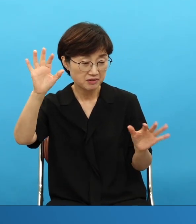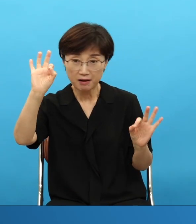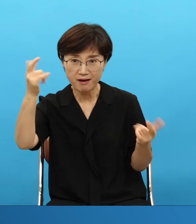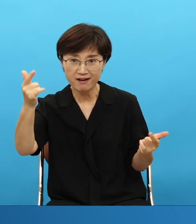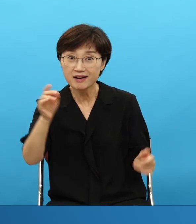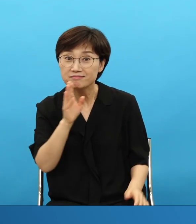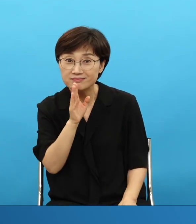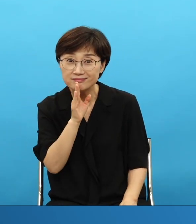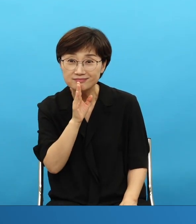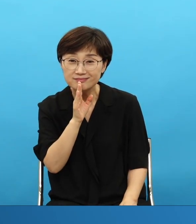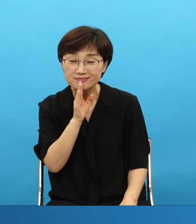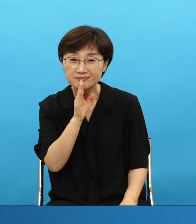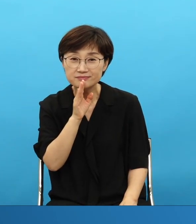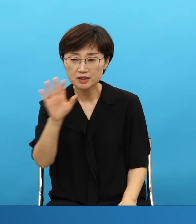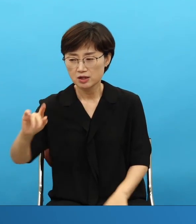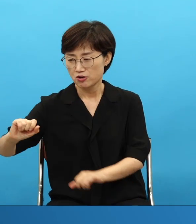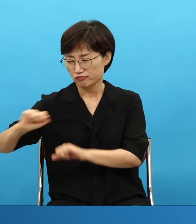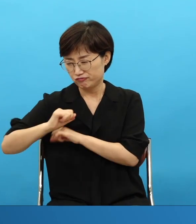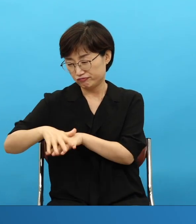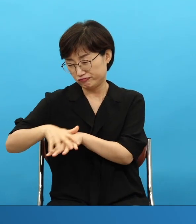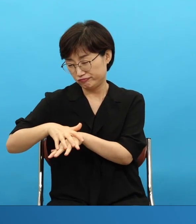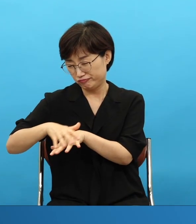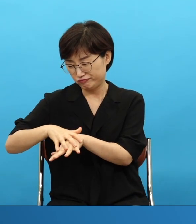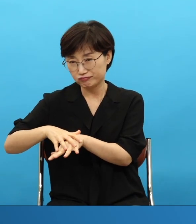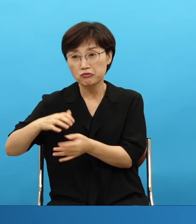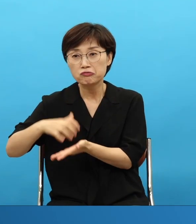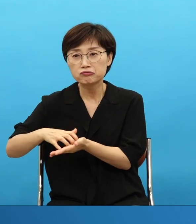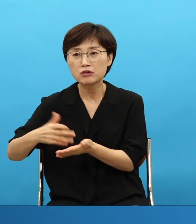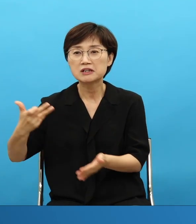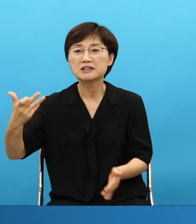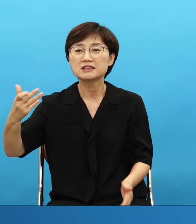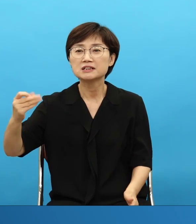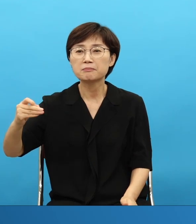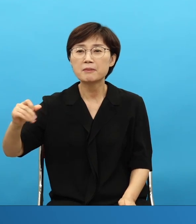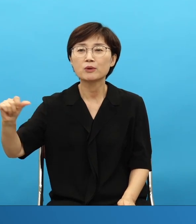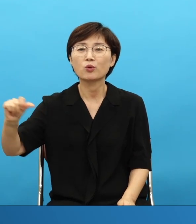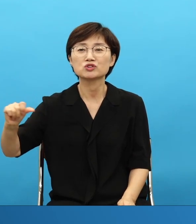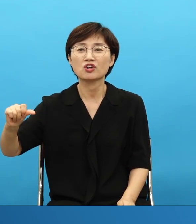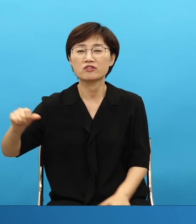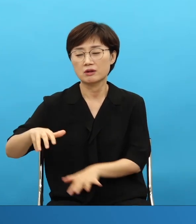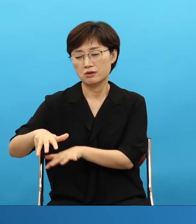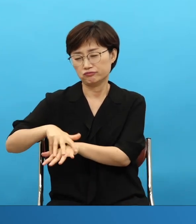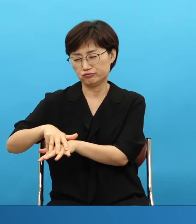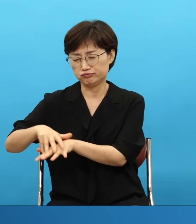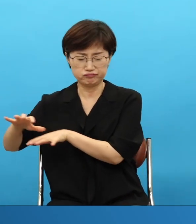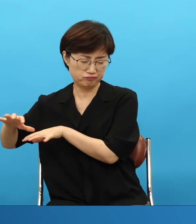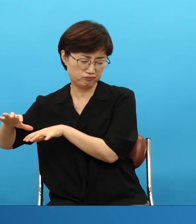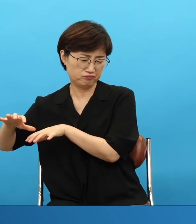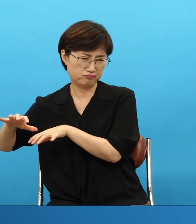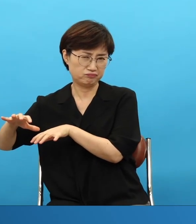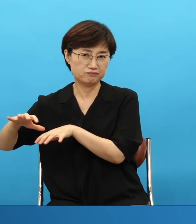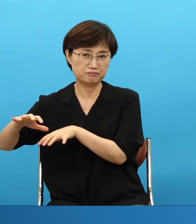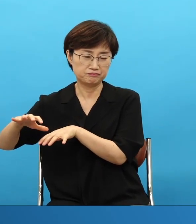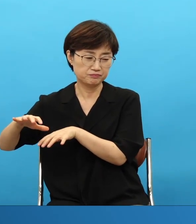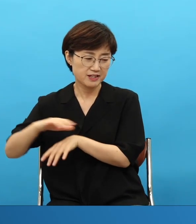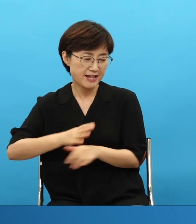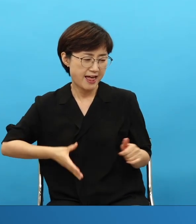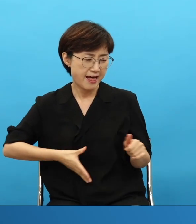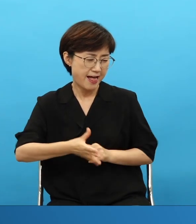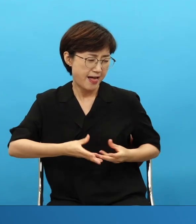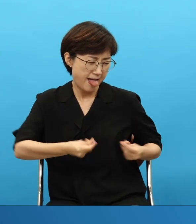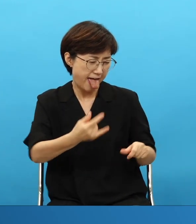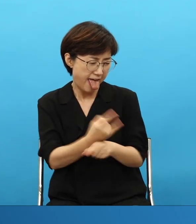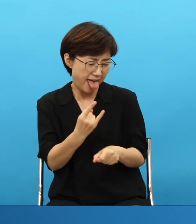just take that standing down? 군대 18만 5천을 데리고 간 거예요. They brought 185,000 soldiers 없애겠다고 나라.